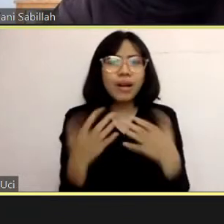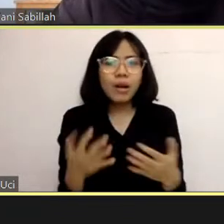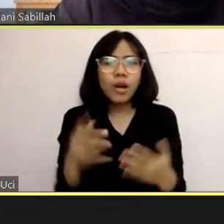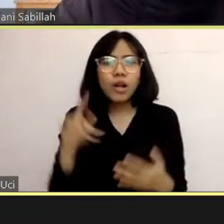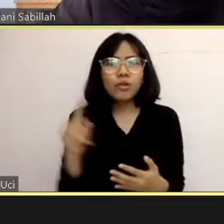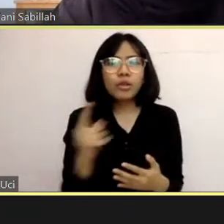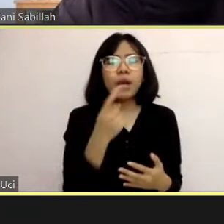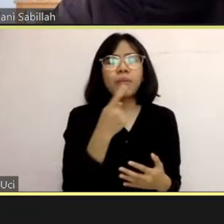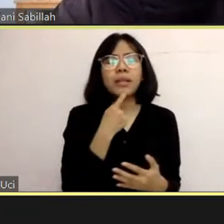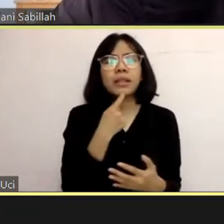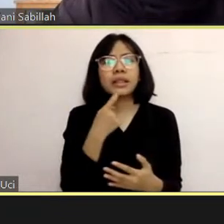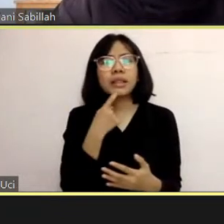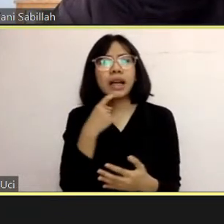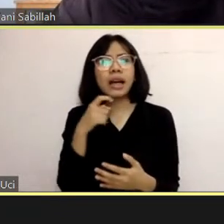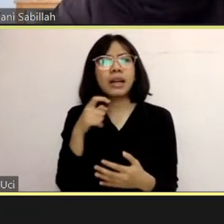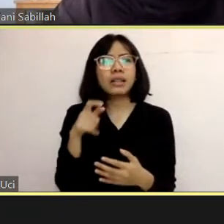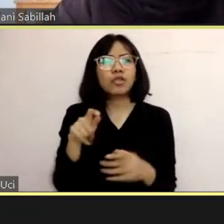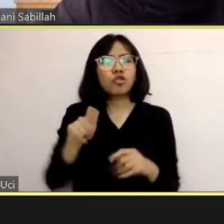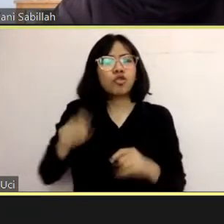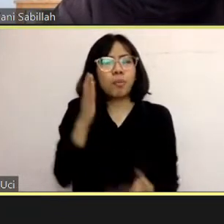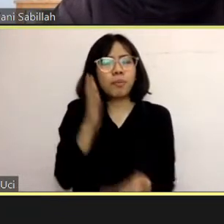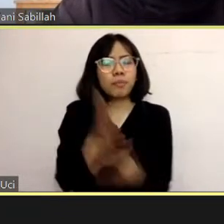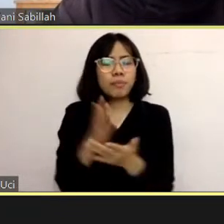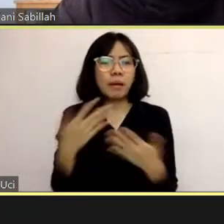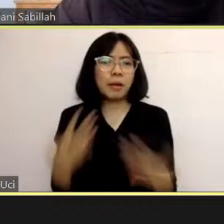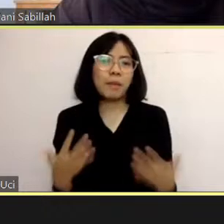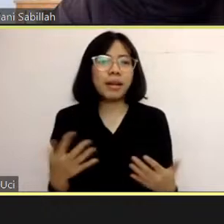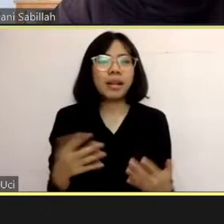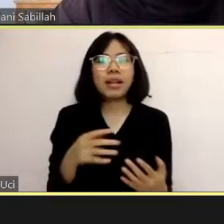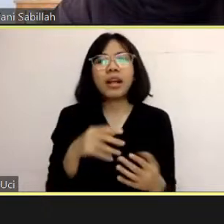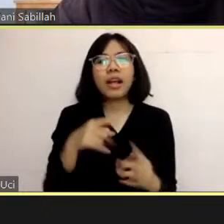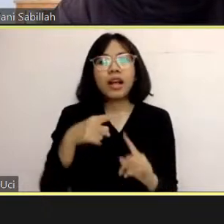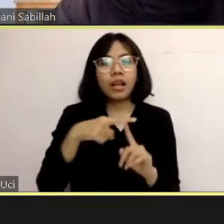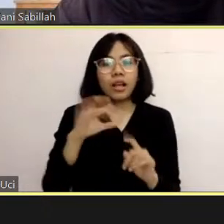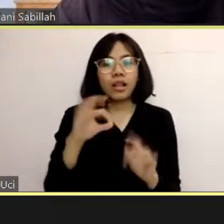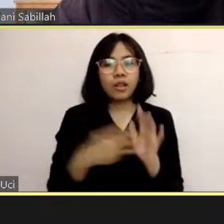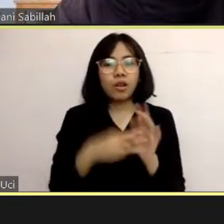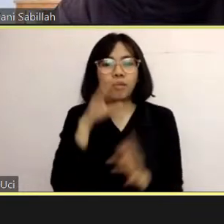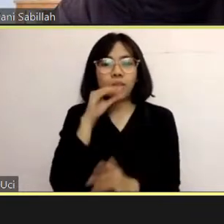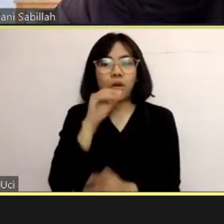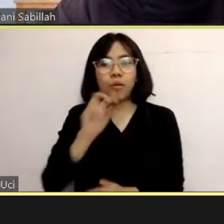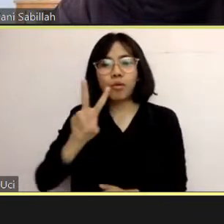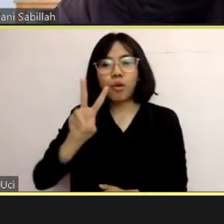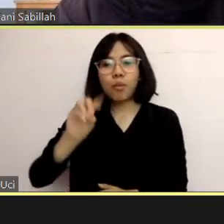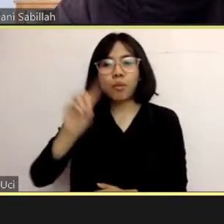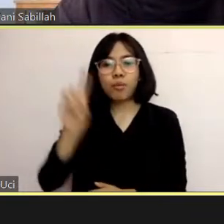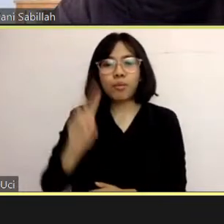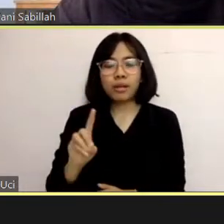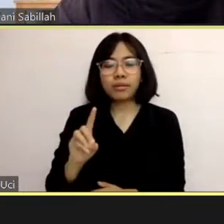penegakan hukum. Kepada Tom, waktunya sama, 20 menit, silakan.